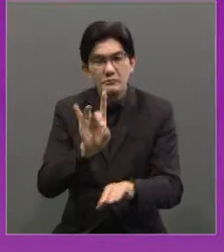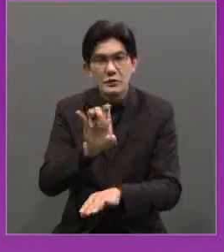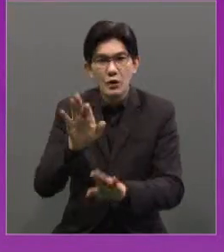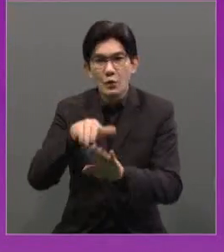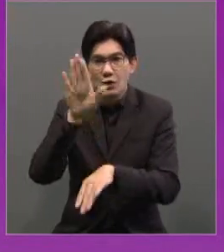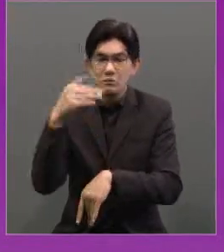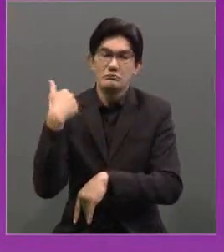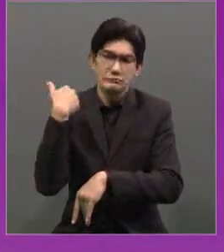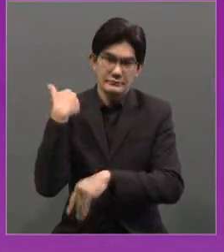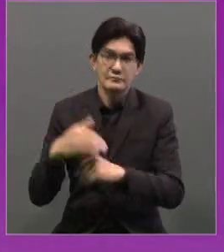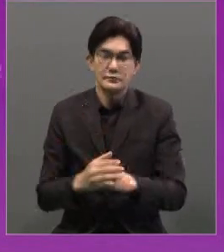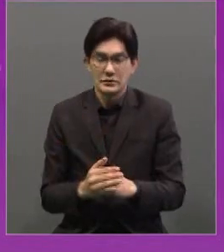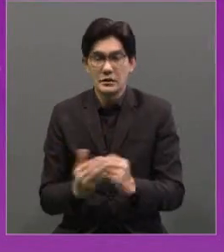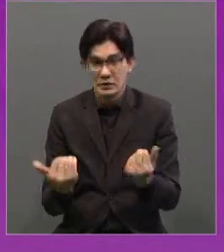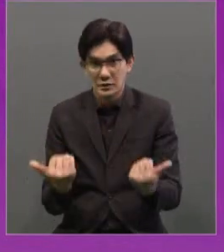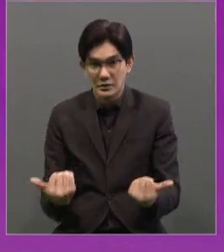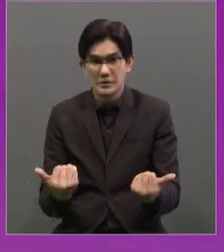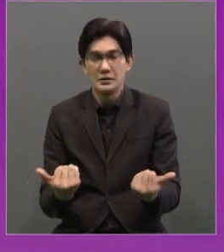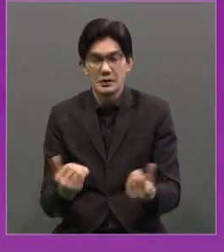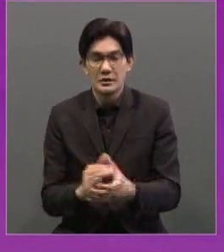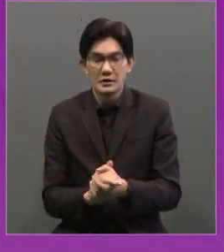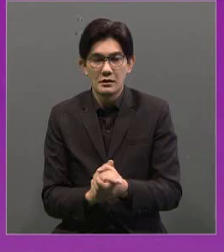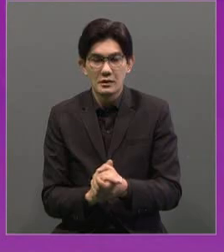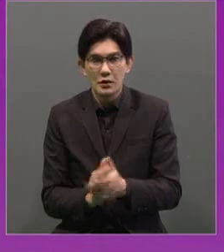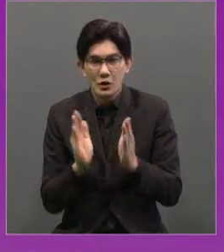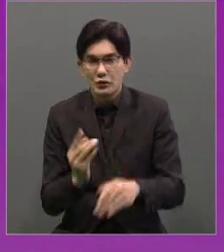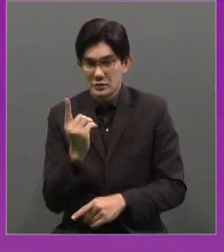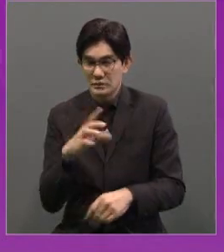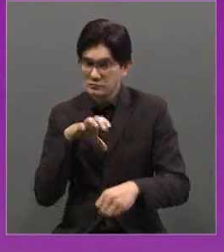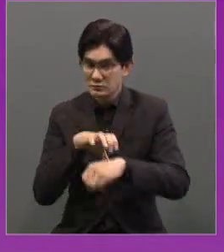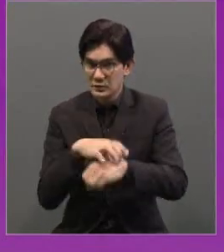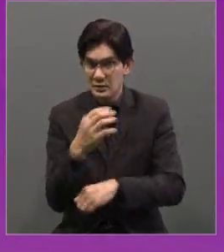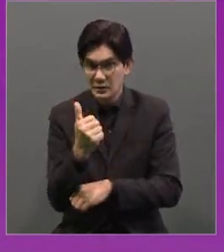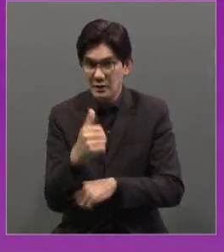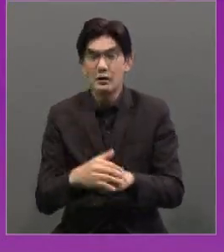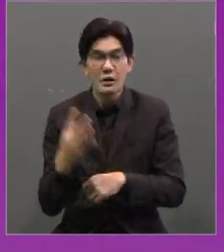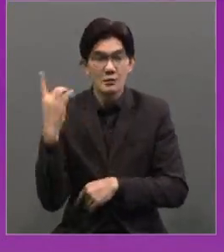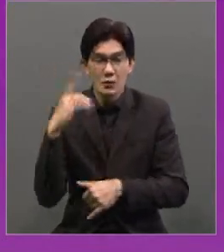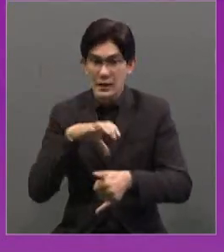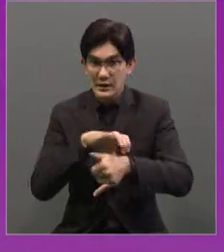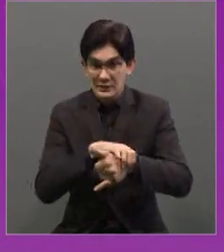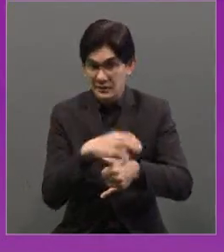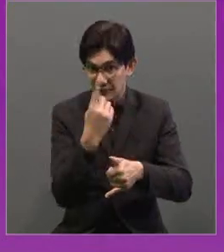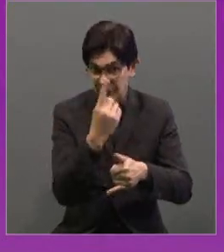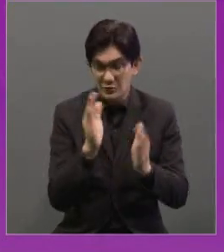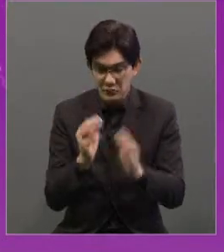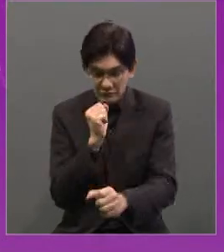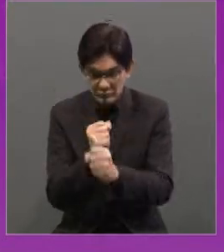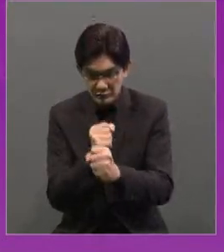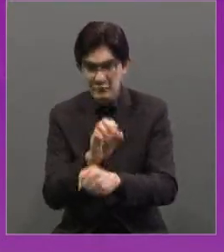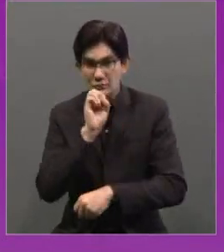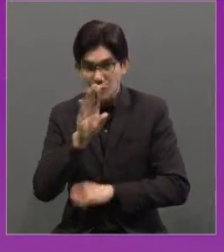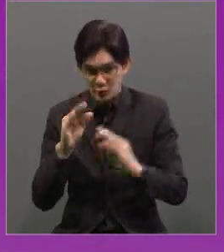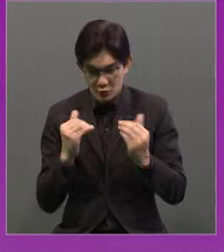นร้อยไร่นะคะล่าสุดตอนนี้จับได้แล้ว1คน ครับ คือเมื่อวานเนี่ยจับได้แล้ว1แล้วทางเจ้าหน้าที่บอกว่